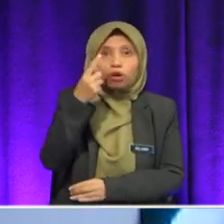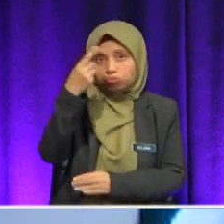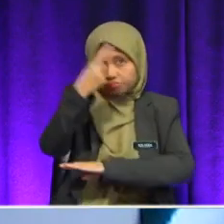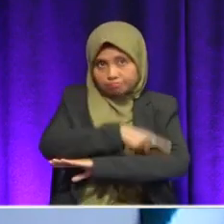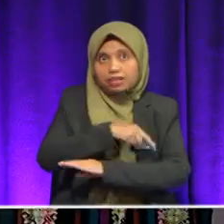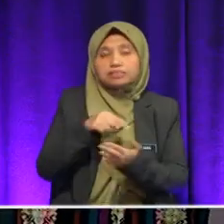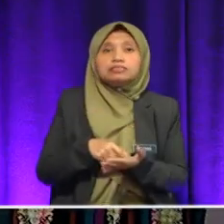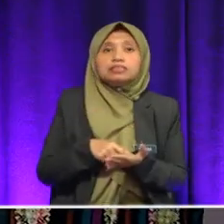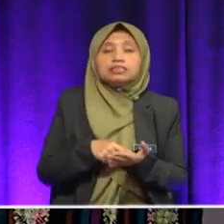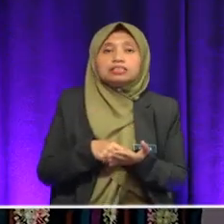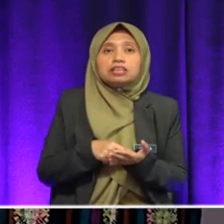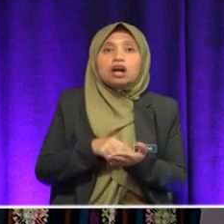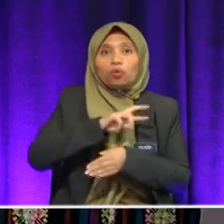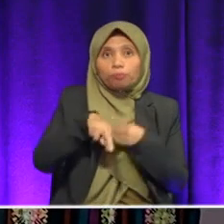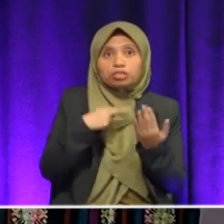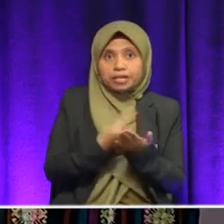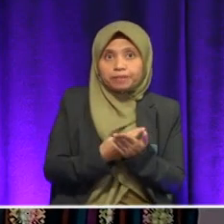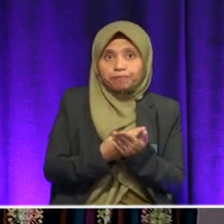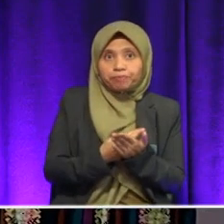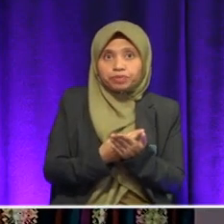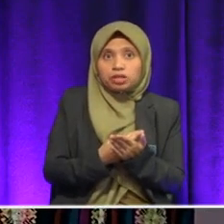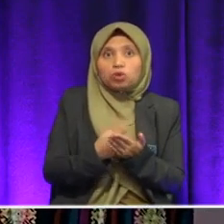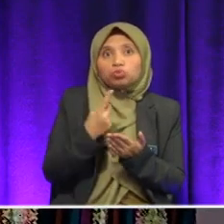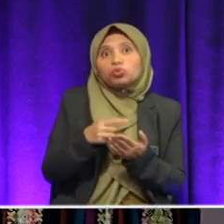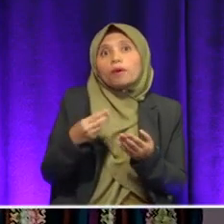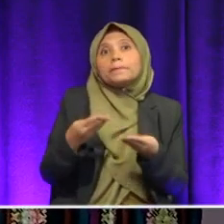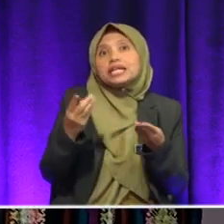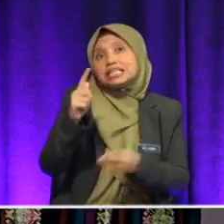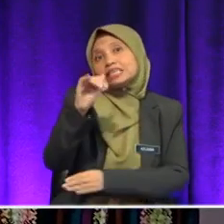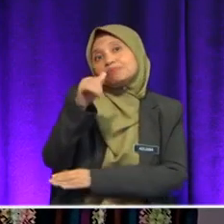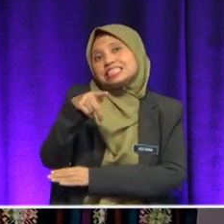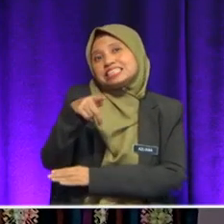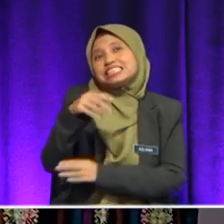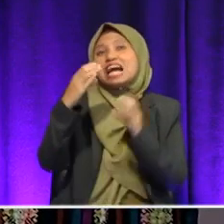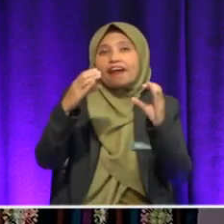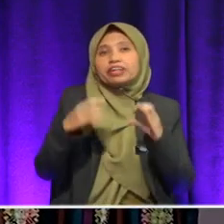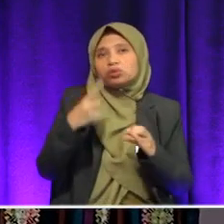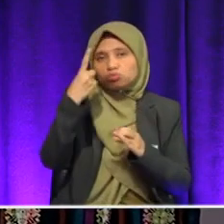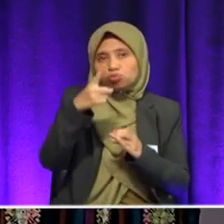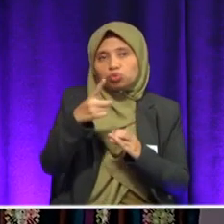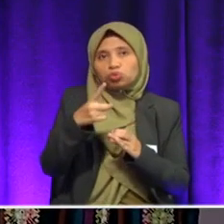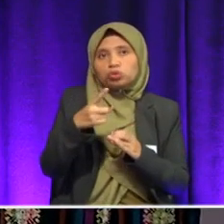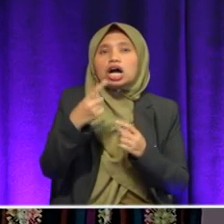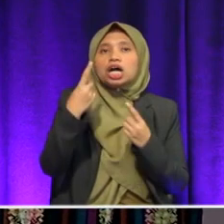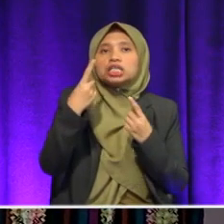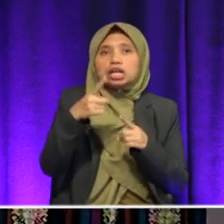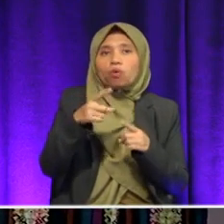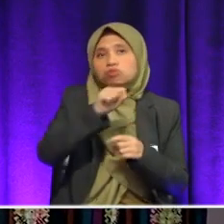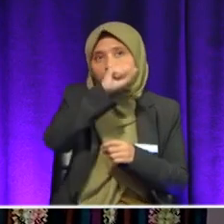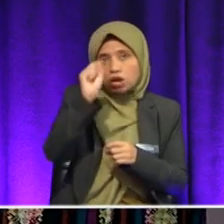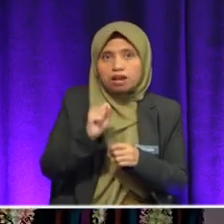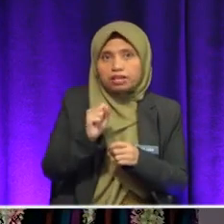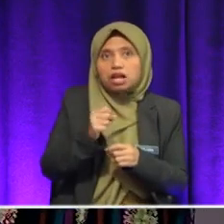Baiklah rumusnya kita hari ini adalah saya tidak memberi tips cara menjawab soal lain untuk modus 10 PKN fashion pakaian